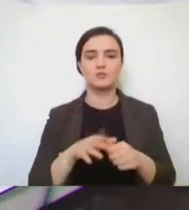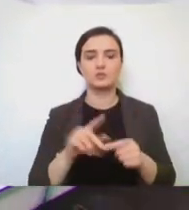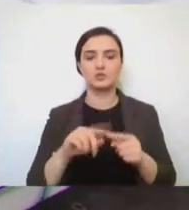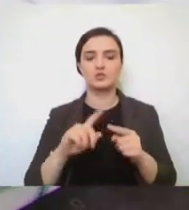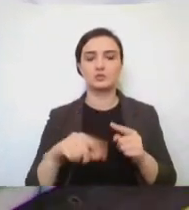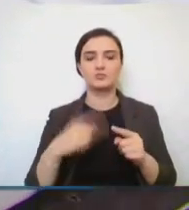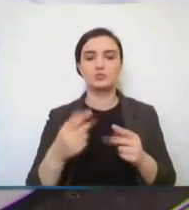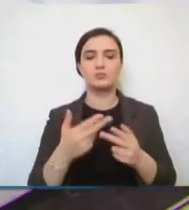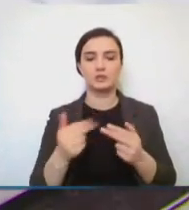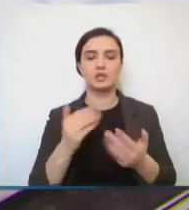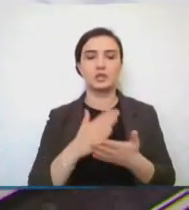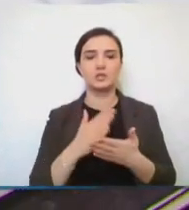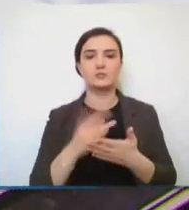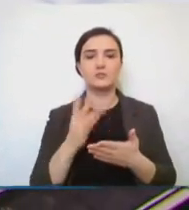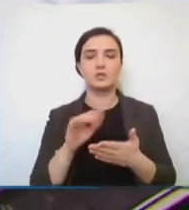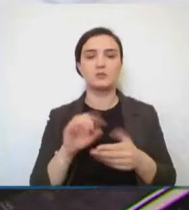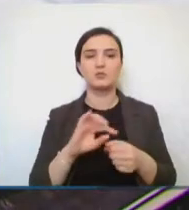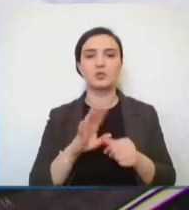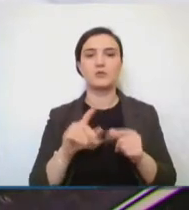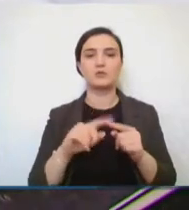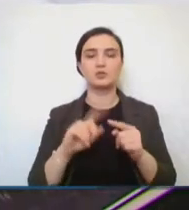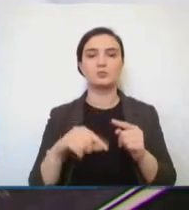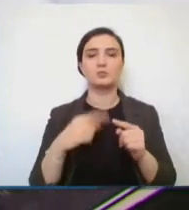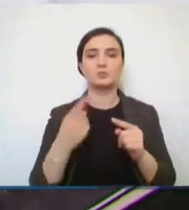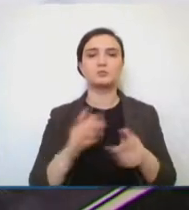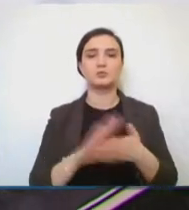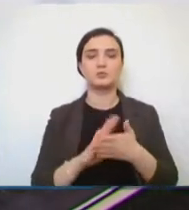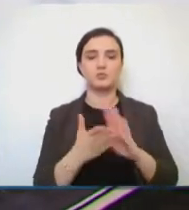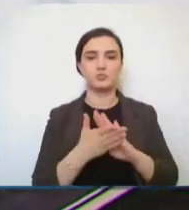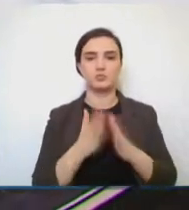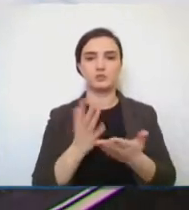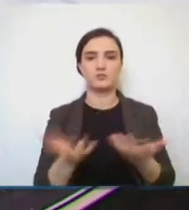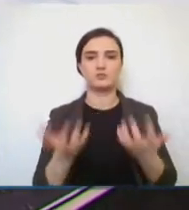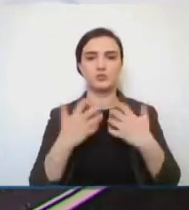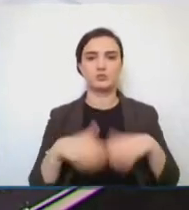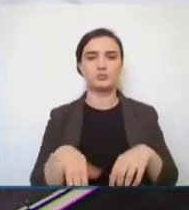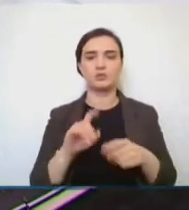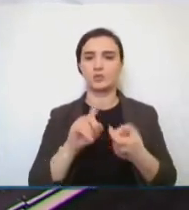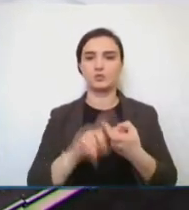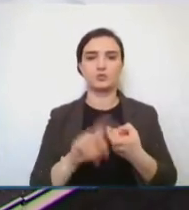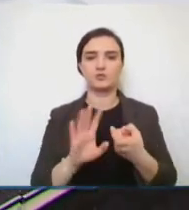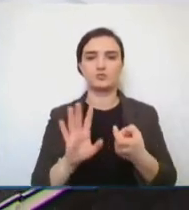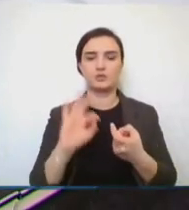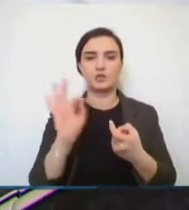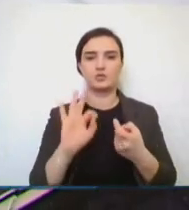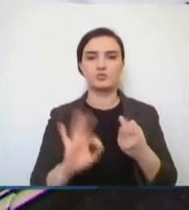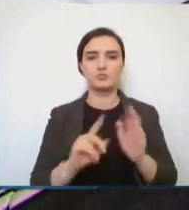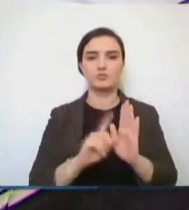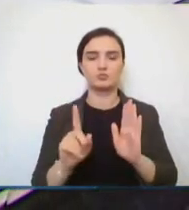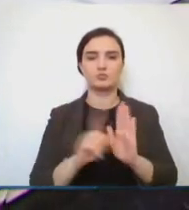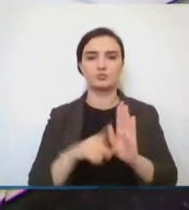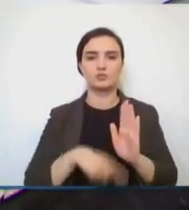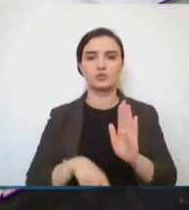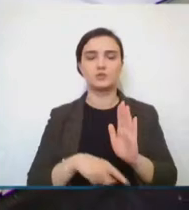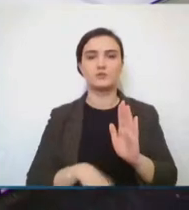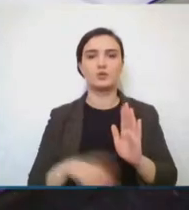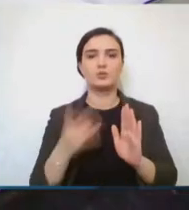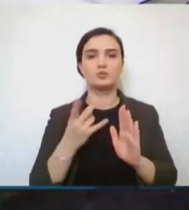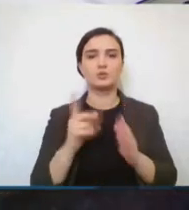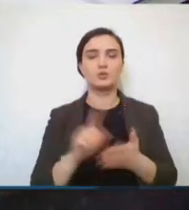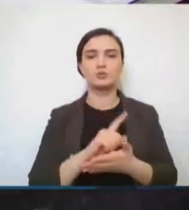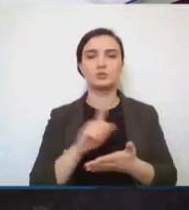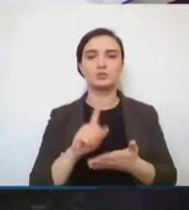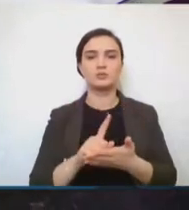მაგრამ პოსტკოვიდურ მდგომარეობას ავტომატურად არ უკავშირდება გახშირებული შარდა. უნდა აუცილებლად გაიგეს